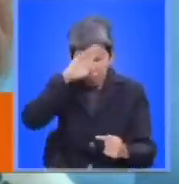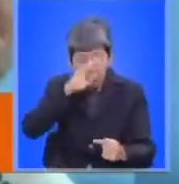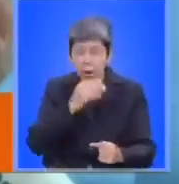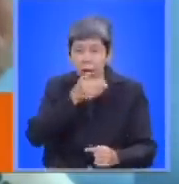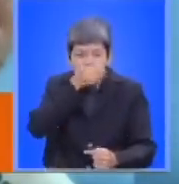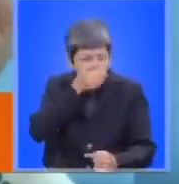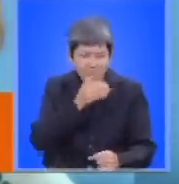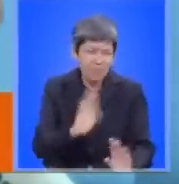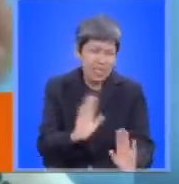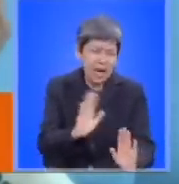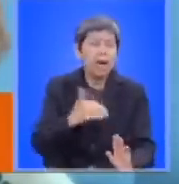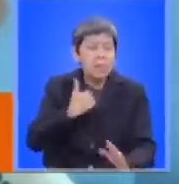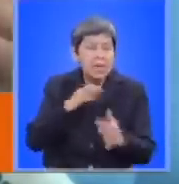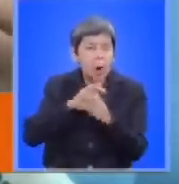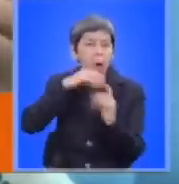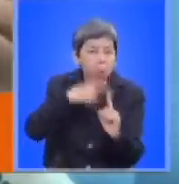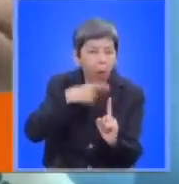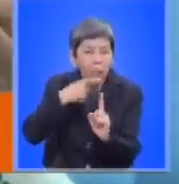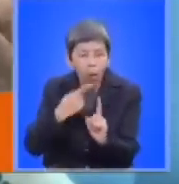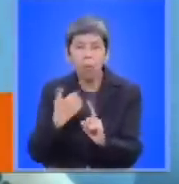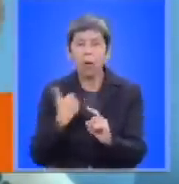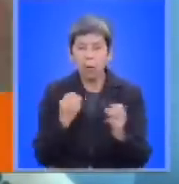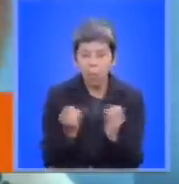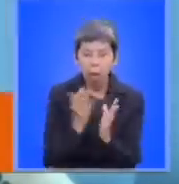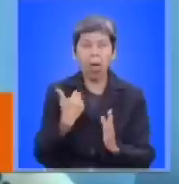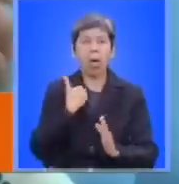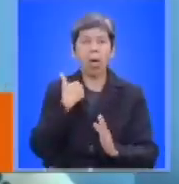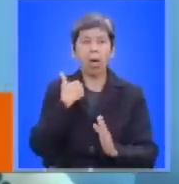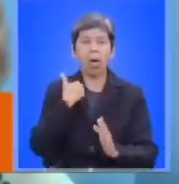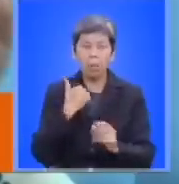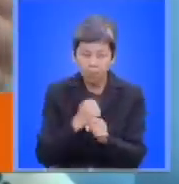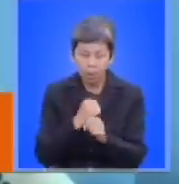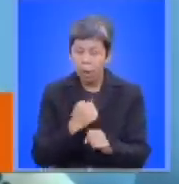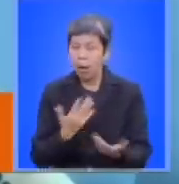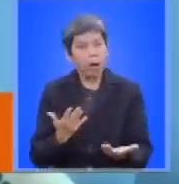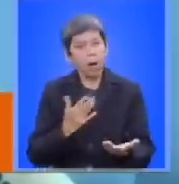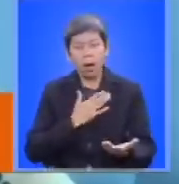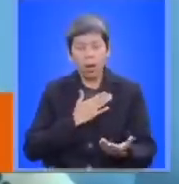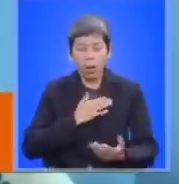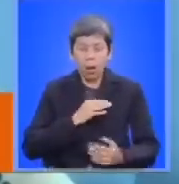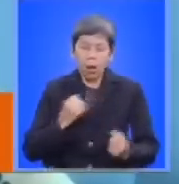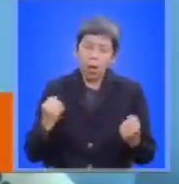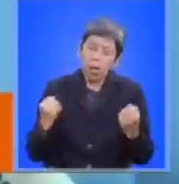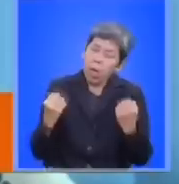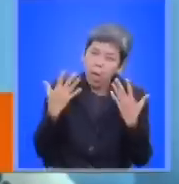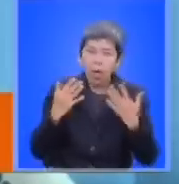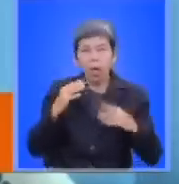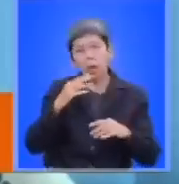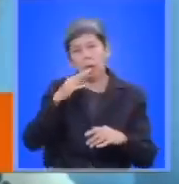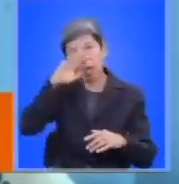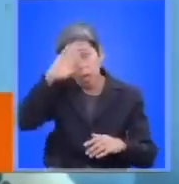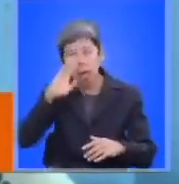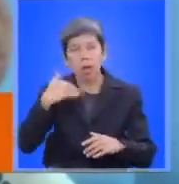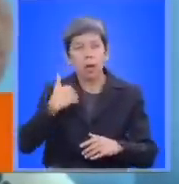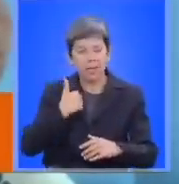สโคโรนาแต่อาจจะเสียชีวิตด้วยโรคแทรกที่ทำให้เขาไม่สามารถทนต่อไวรัสนี้ได้นะ